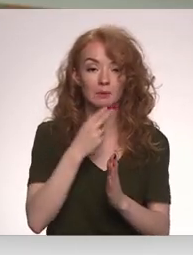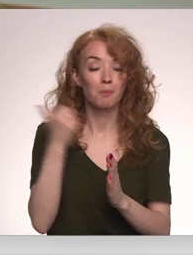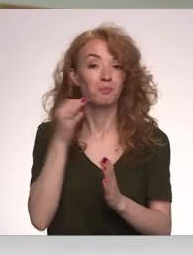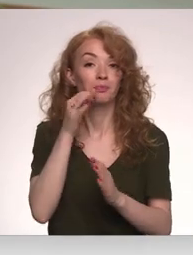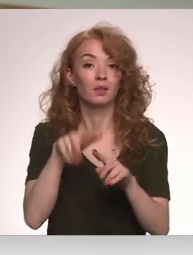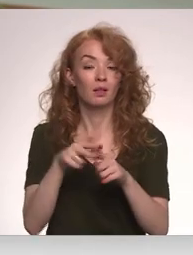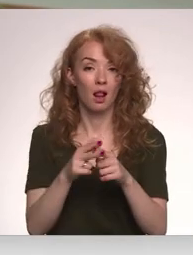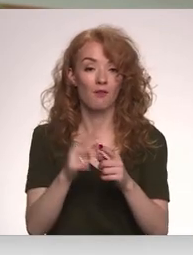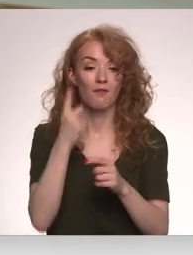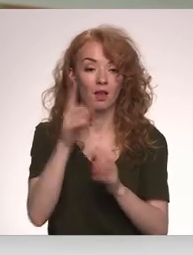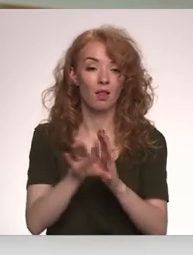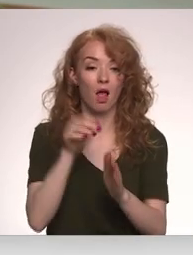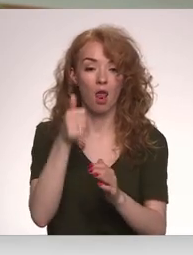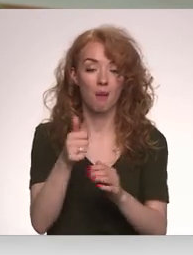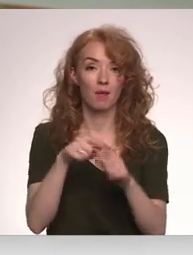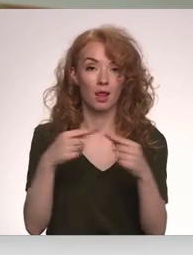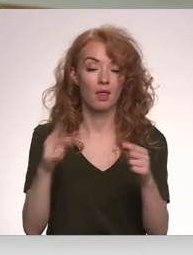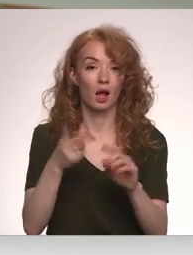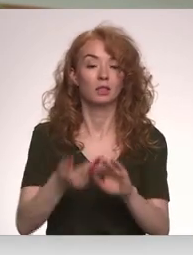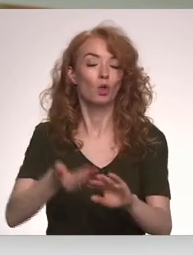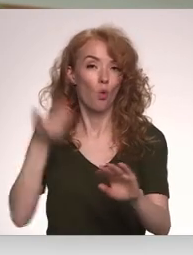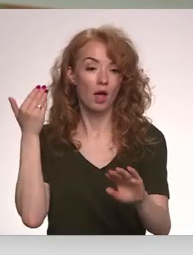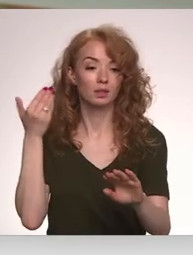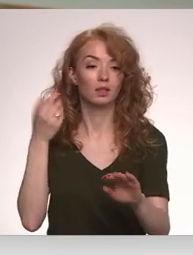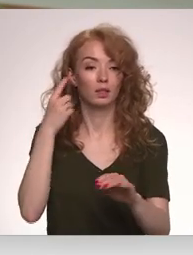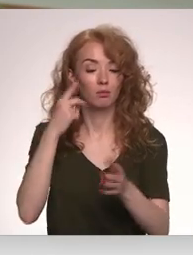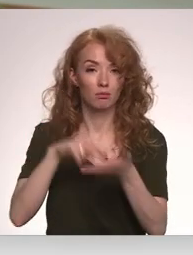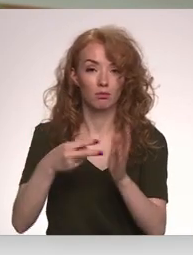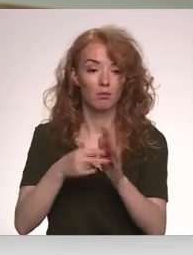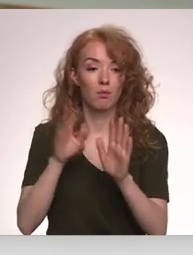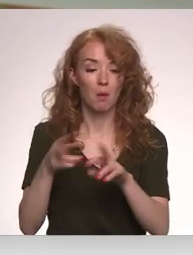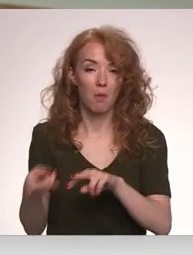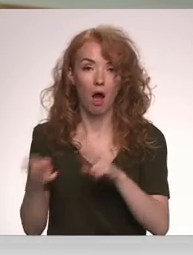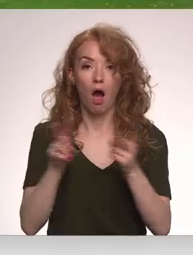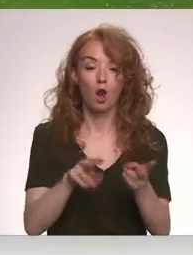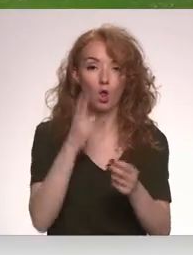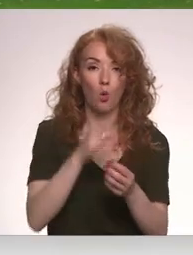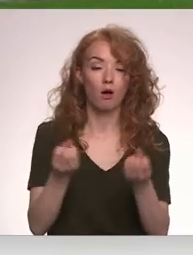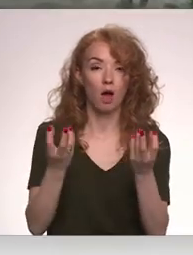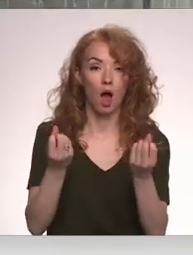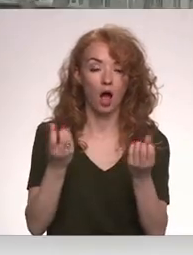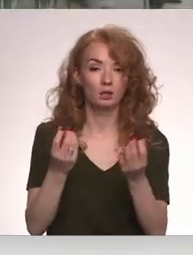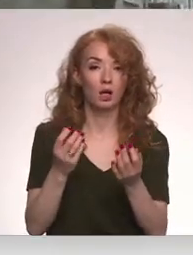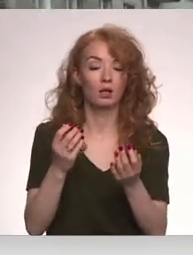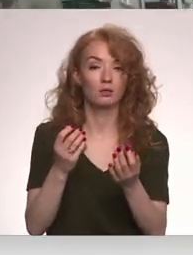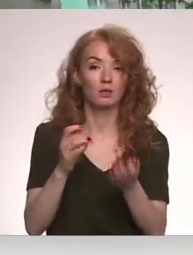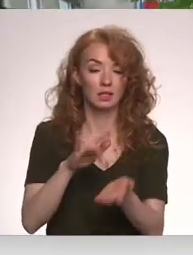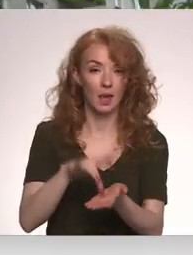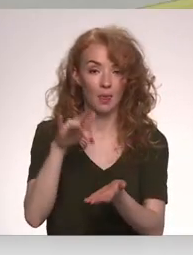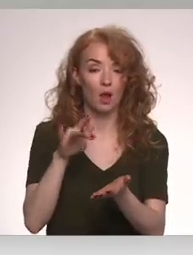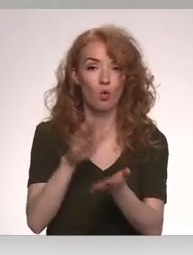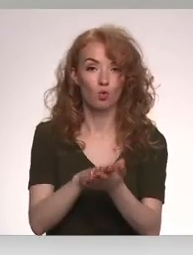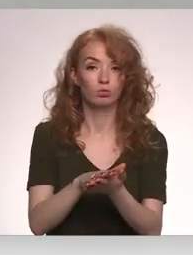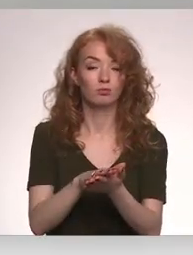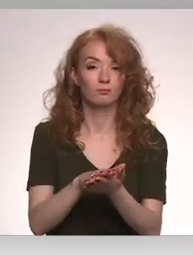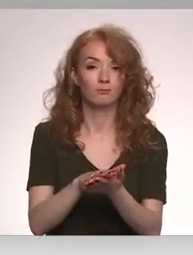viena tāda laba lieta, ka jau saulaicīgi tika domāts par pārēju no šīs te gāzes centralizētās apkuras uz apkuru,